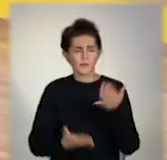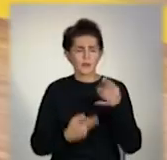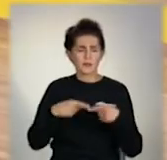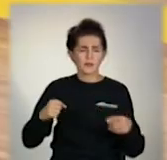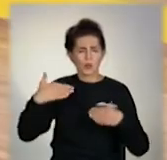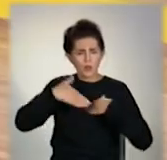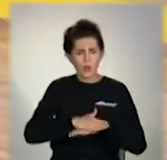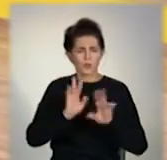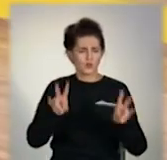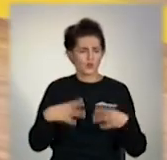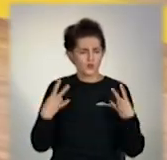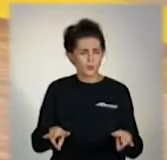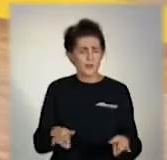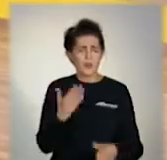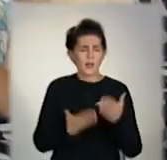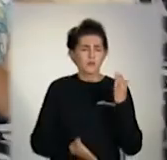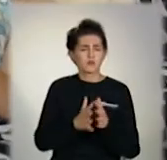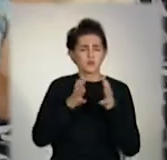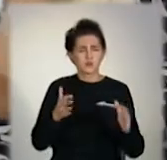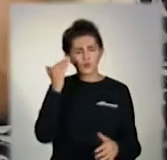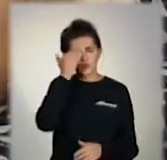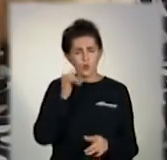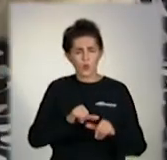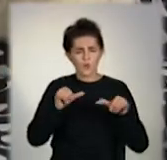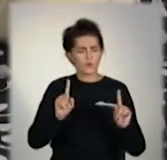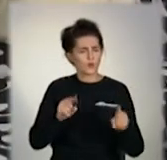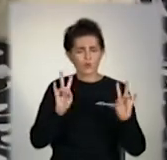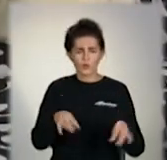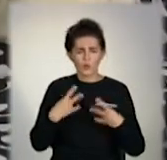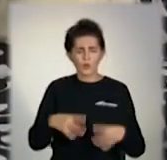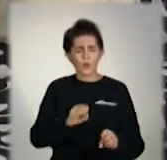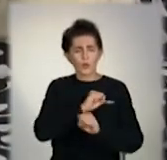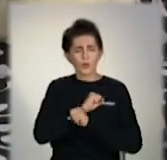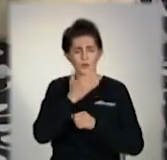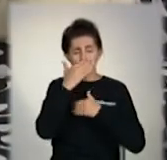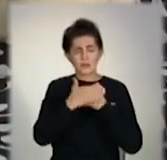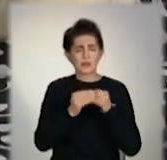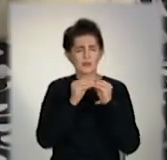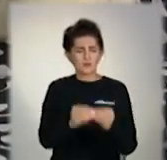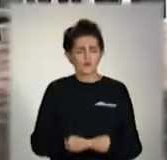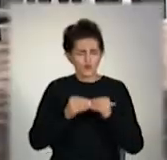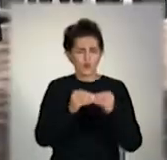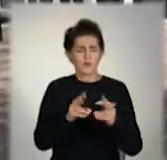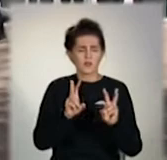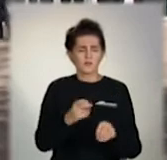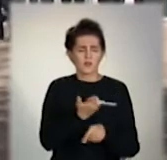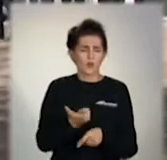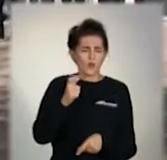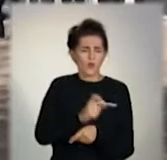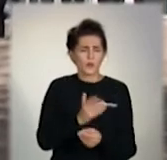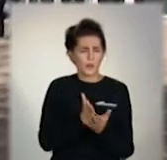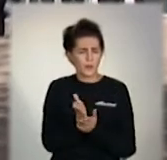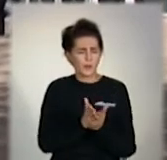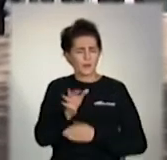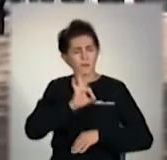вправами на ніч. І головне, перебільшувати зі сном теж не слід. Відпочинок тривалістю в понад 10 годин свідчить про патологічну втому, хронічні